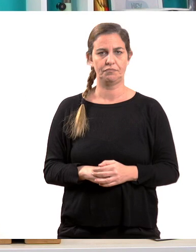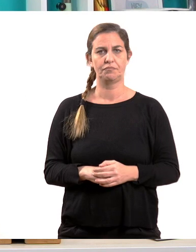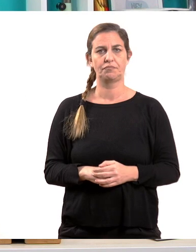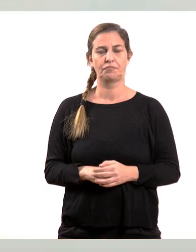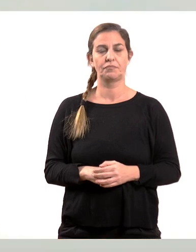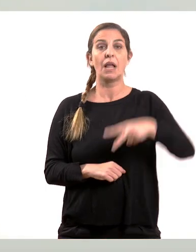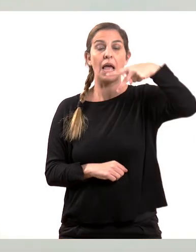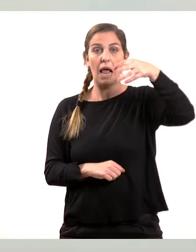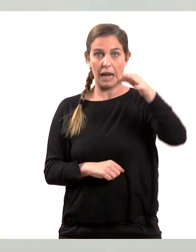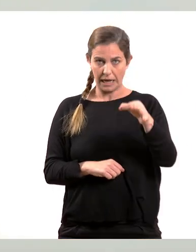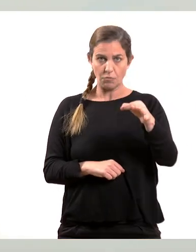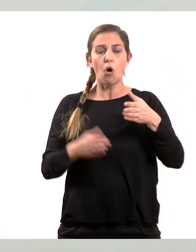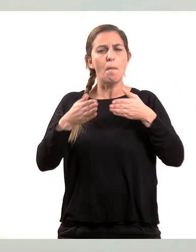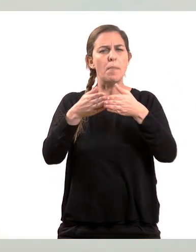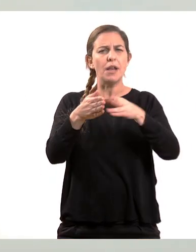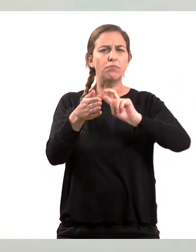Κατέβηκαν